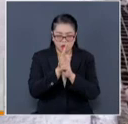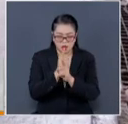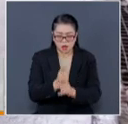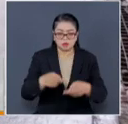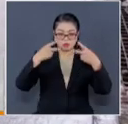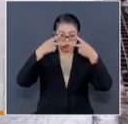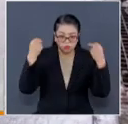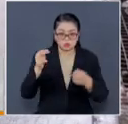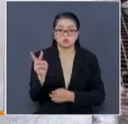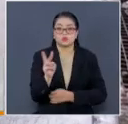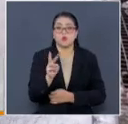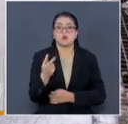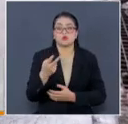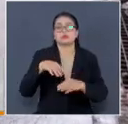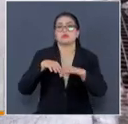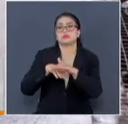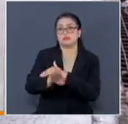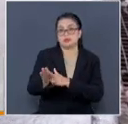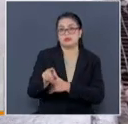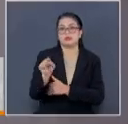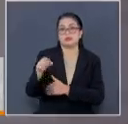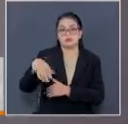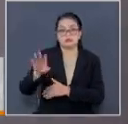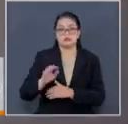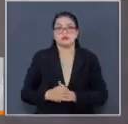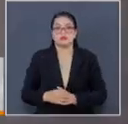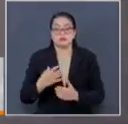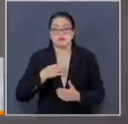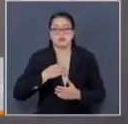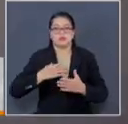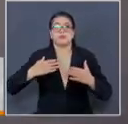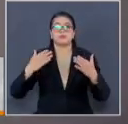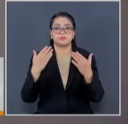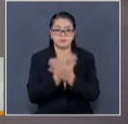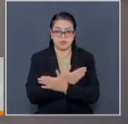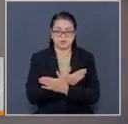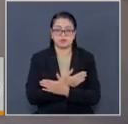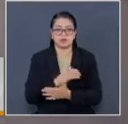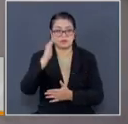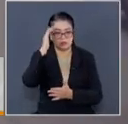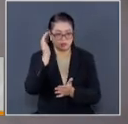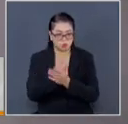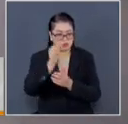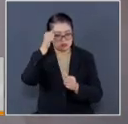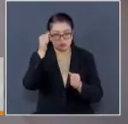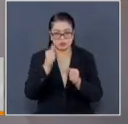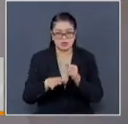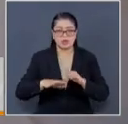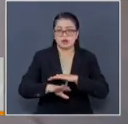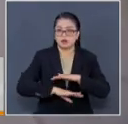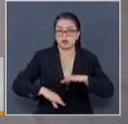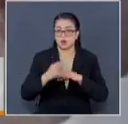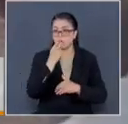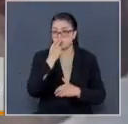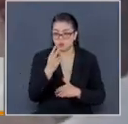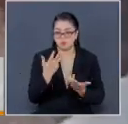บหนีไปในพื้นที่สภ.หนองปรือนะคะก็มีการเปลี่ยนเสื้อผ้าด้วยนะเพื่อจะอำพรางให้ตำรวจจำไม่ได้แล้วตอนนี้กำลังประส